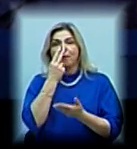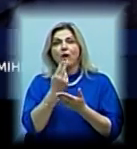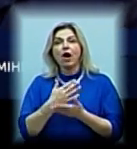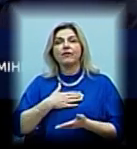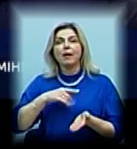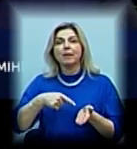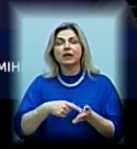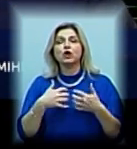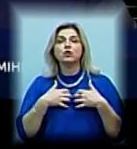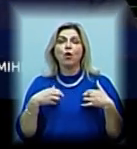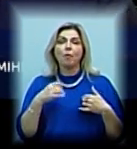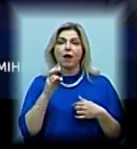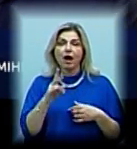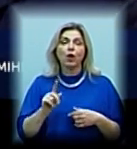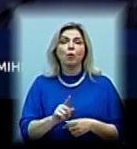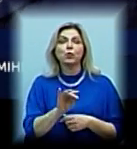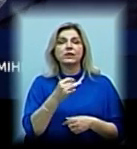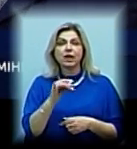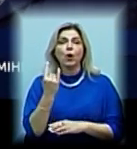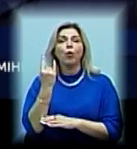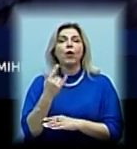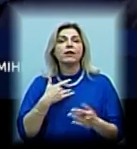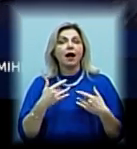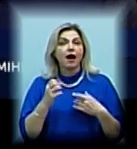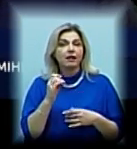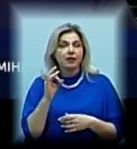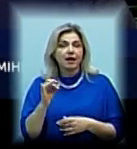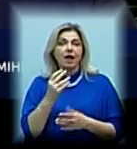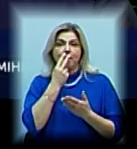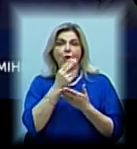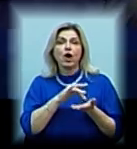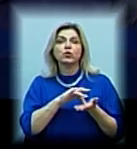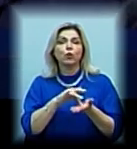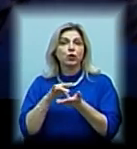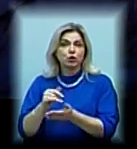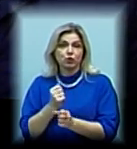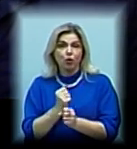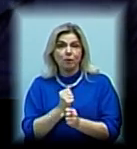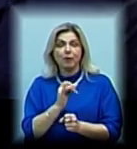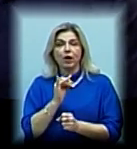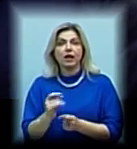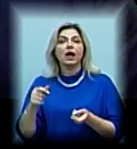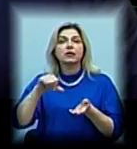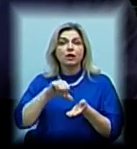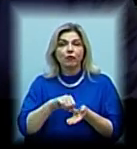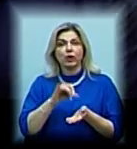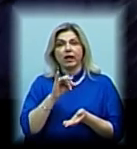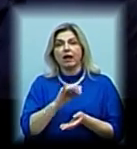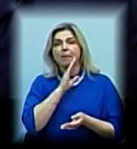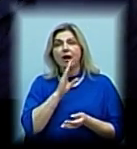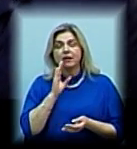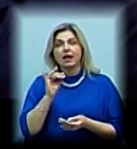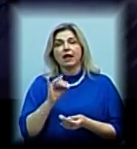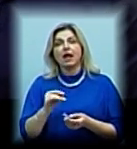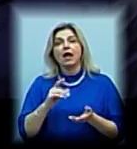буде і зоопарк, і музей, і кукольний театр, і покажемо екскурсію, зробимо, і залучимо тут аніматорів. Тут є